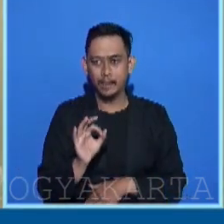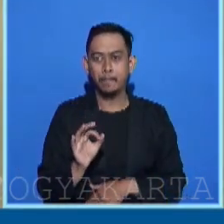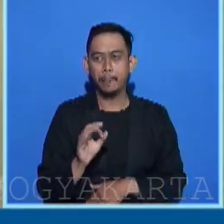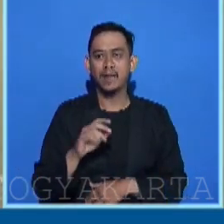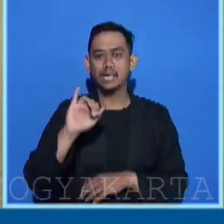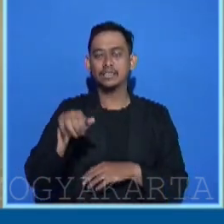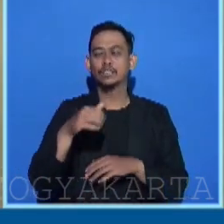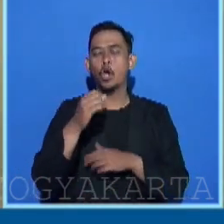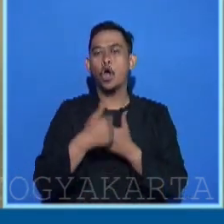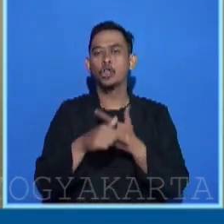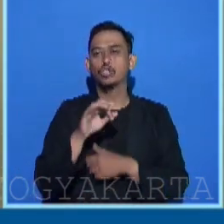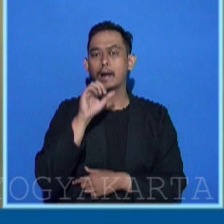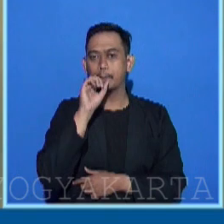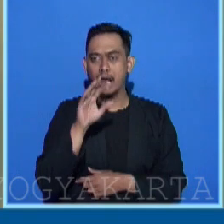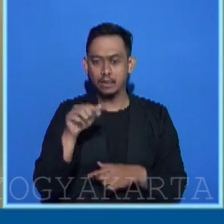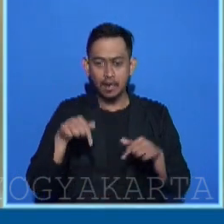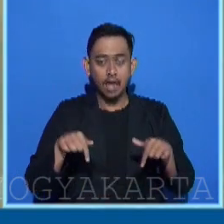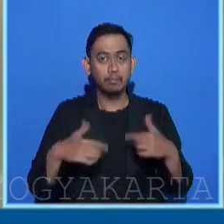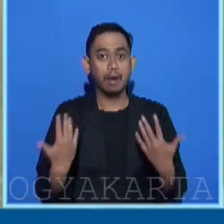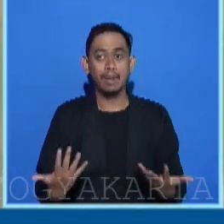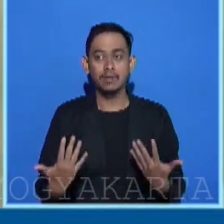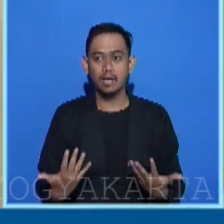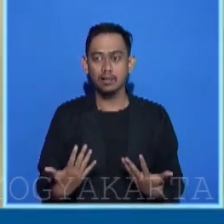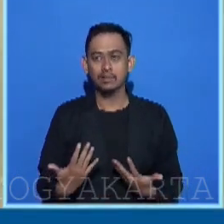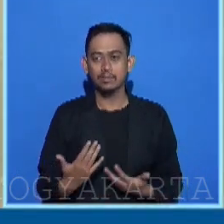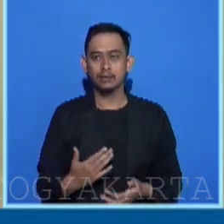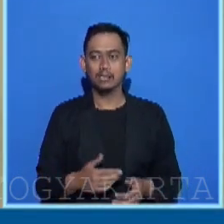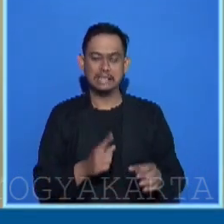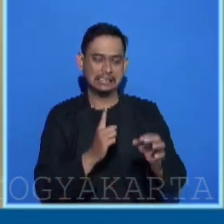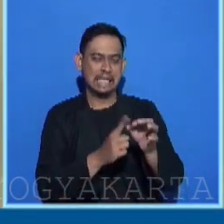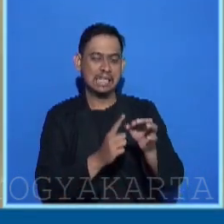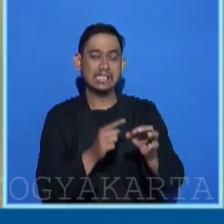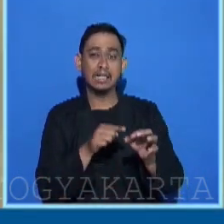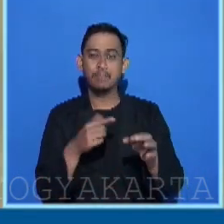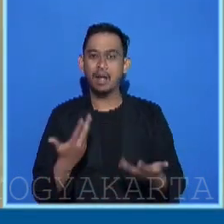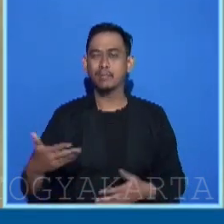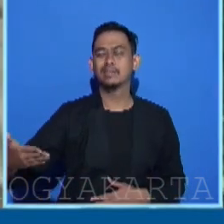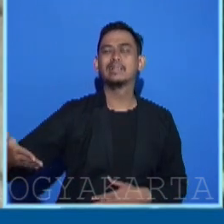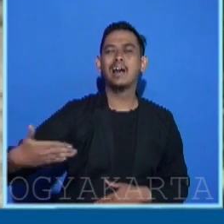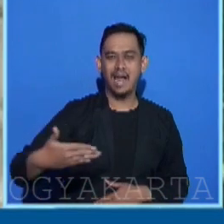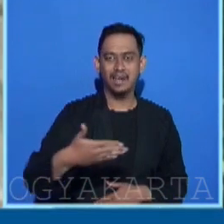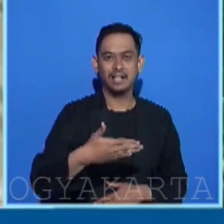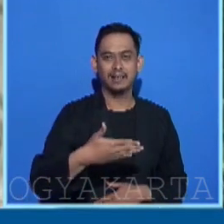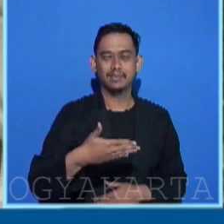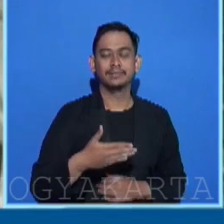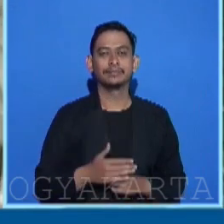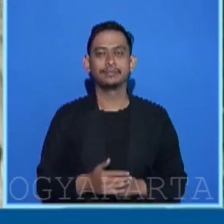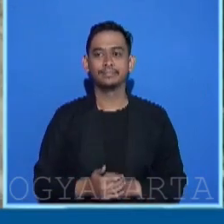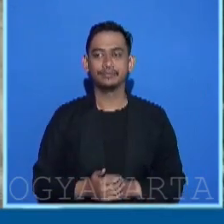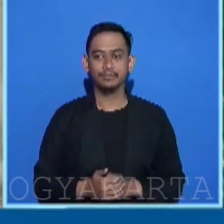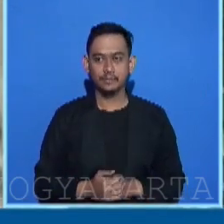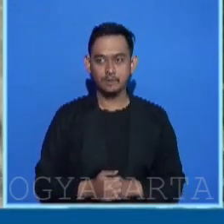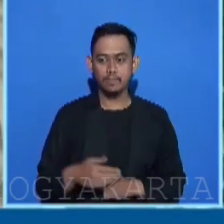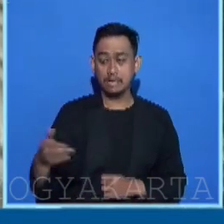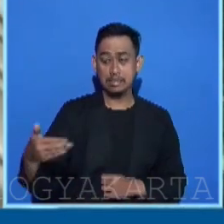Mbak Ipun namung gumantung kalian Poro bambu didoyo Ulam hias kawuni kono pilih kajawi kangge pakan Ulam cacing